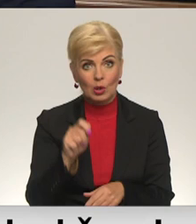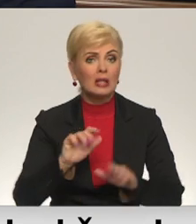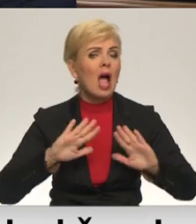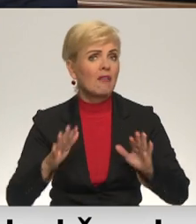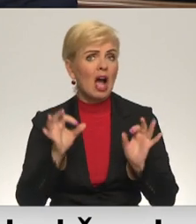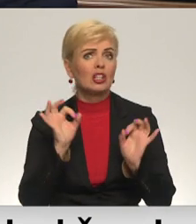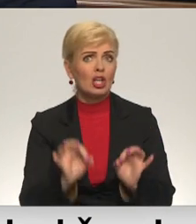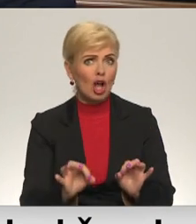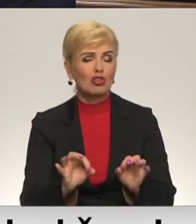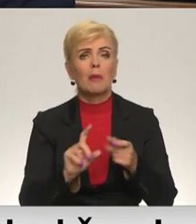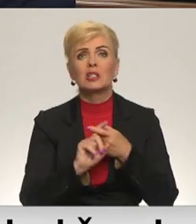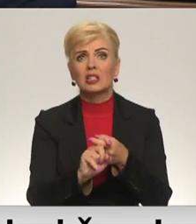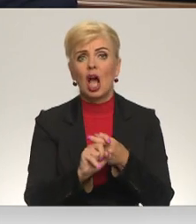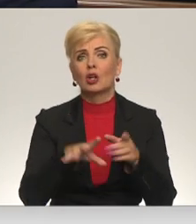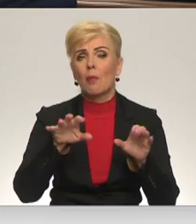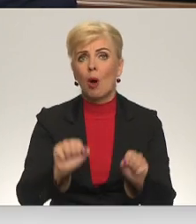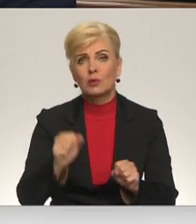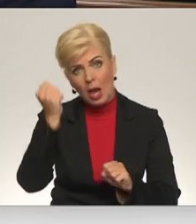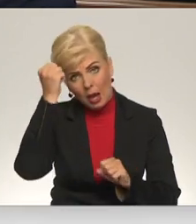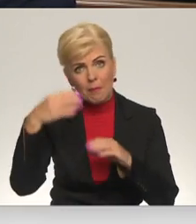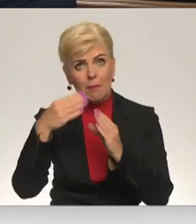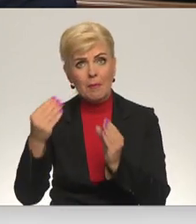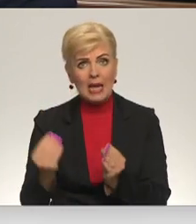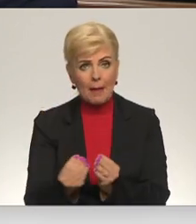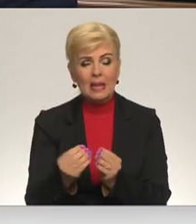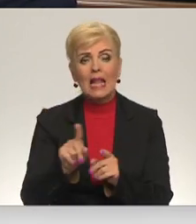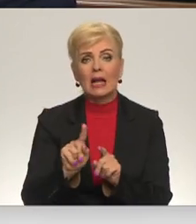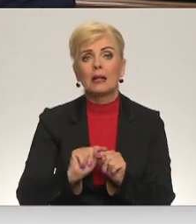ir sakars šim okupācijas piemineklim Pārdaugavā